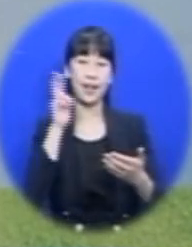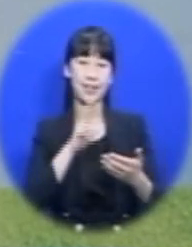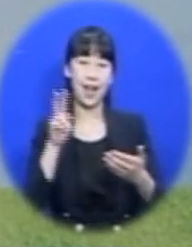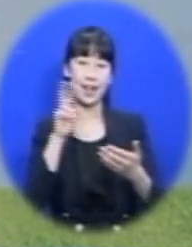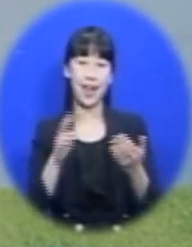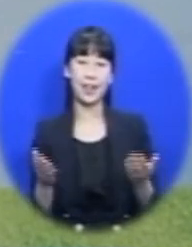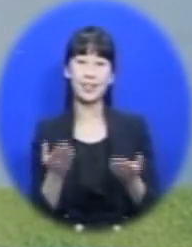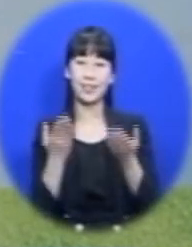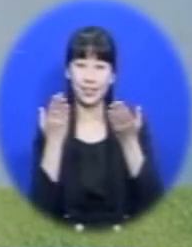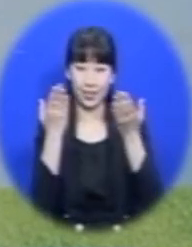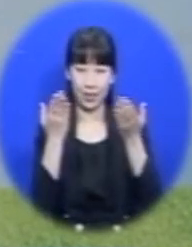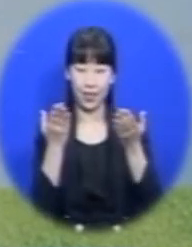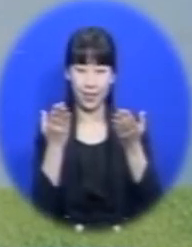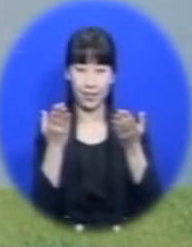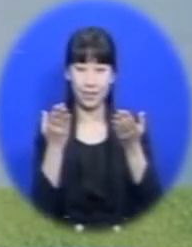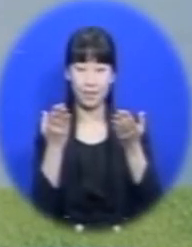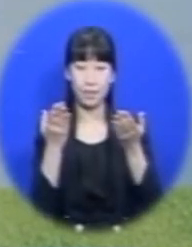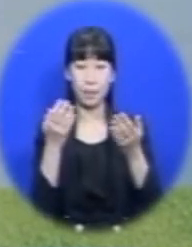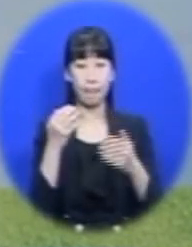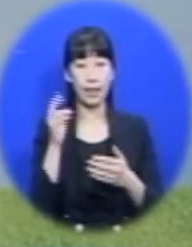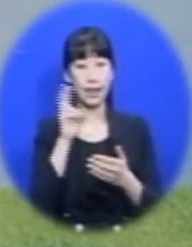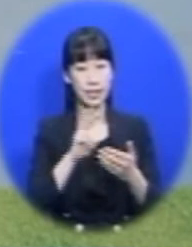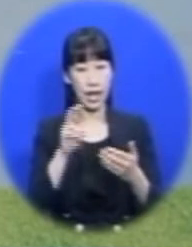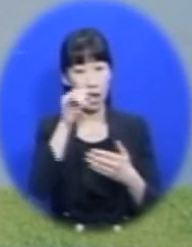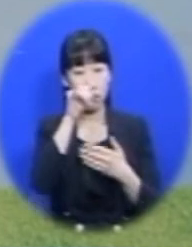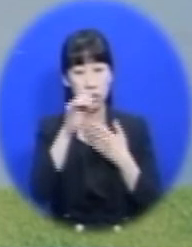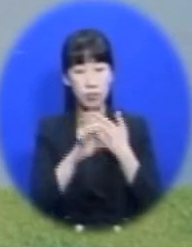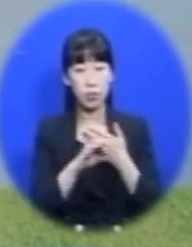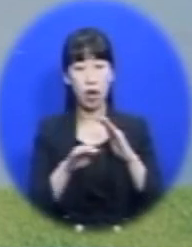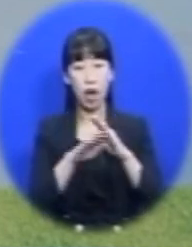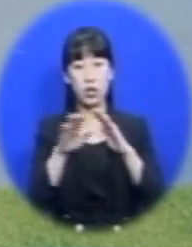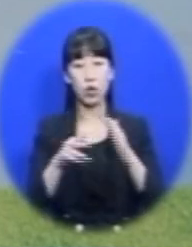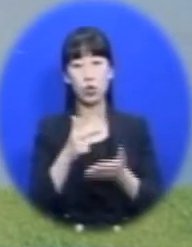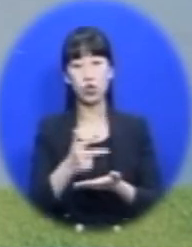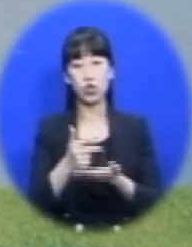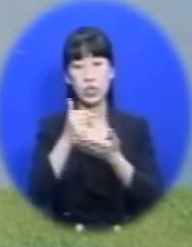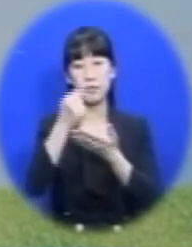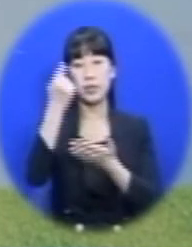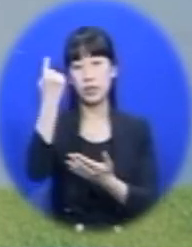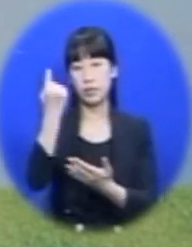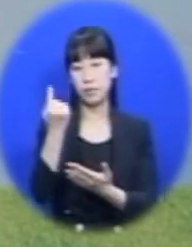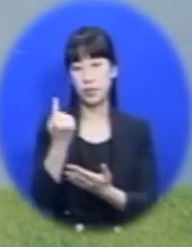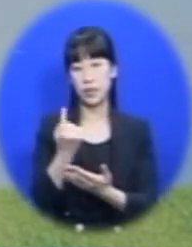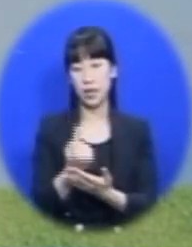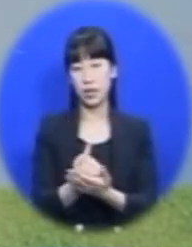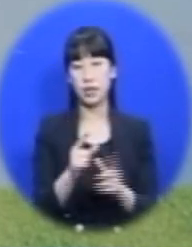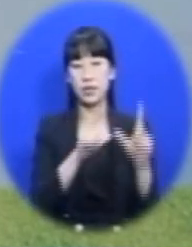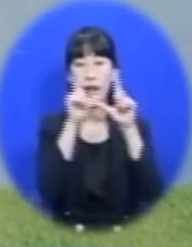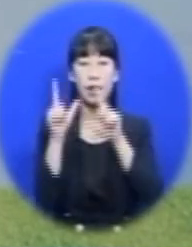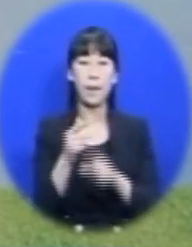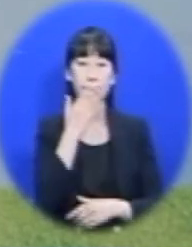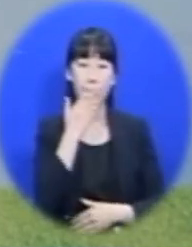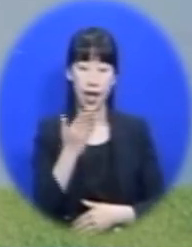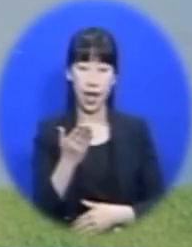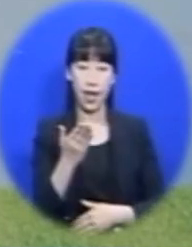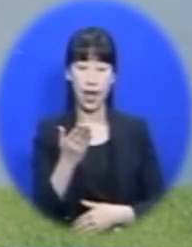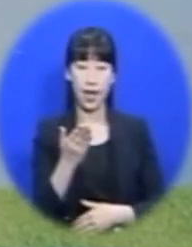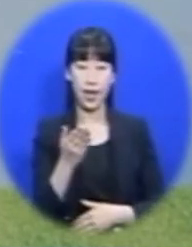것입니다. 찬양이 있으면 우리 가정은 주님의 임재하심 속에 삽니다.